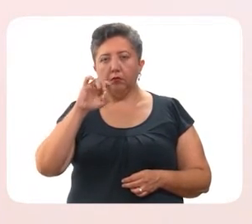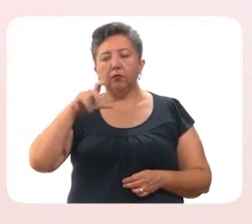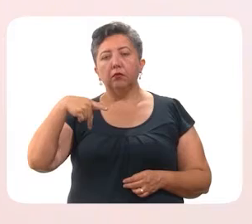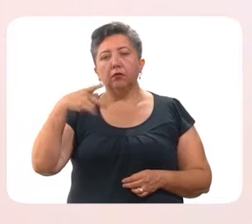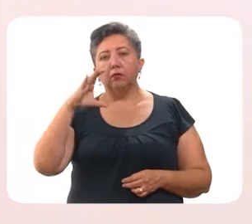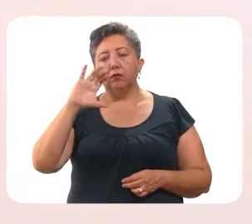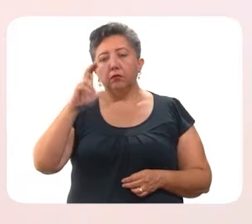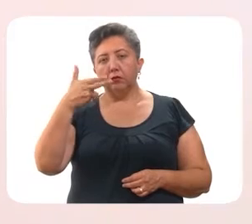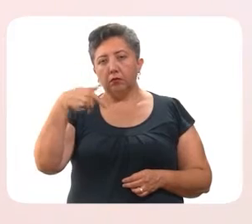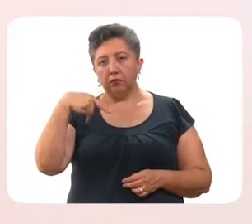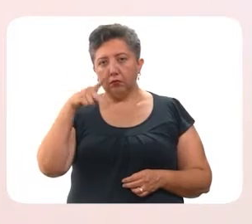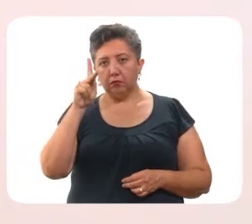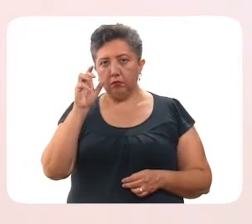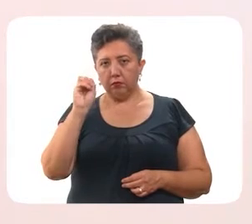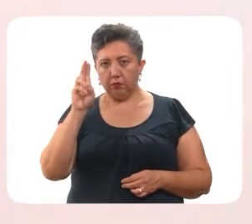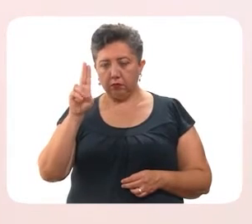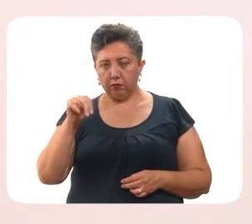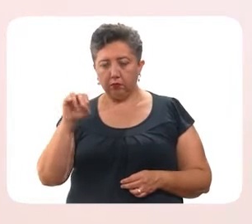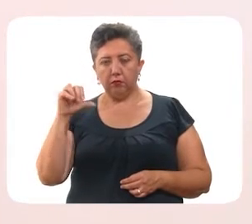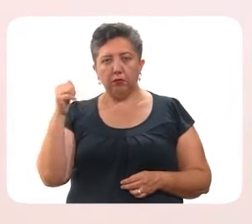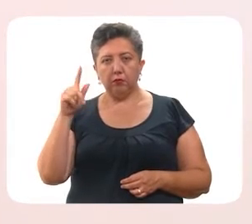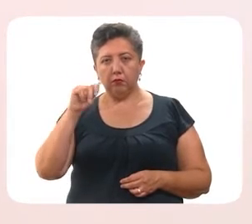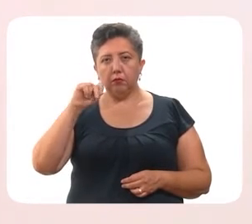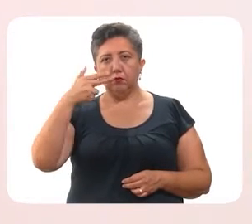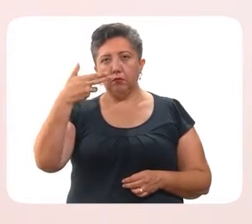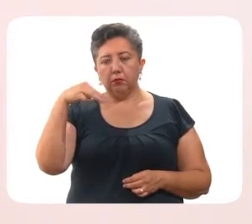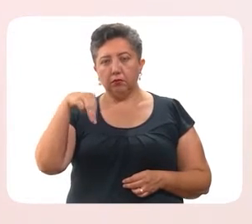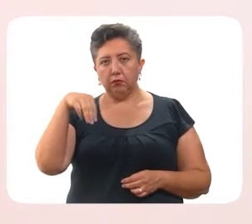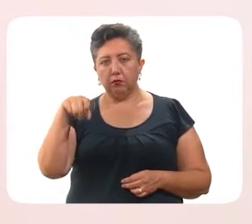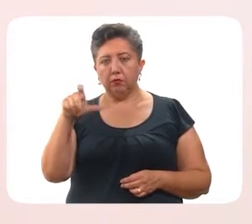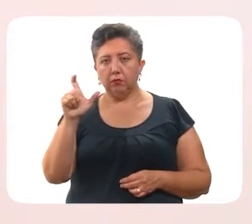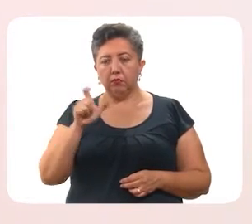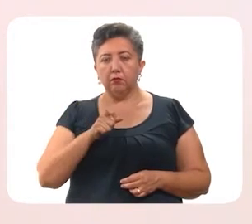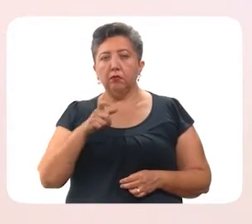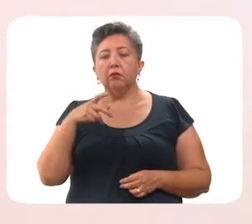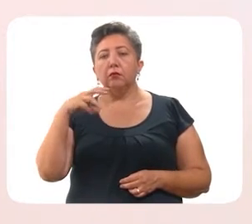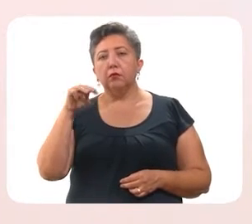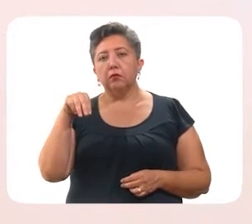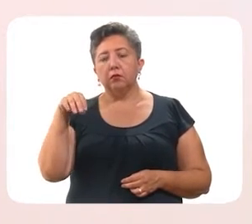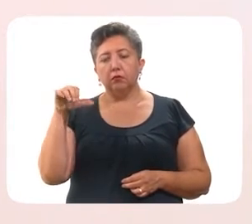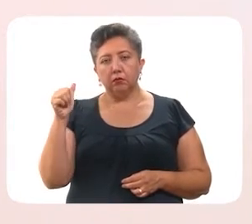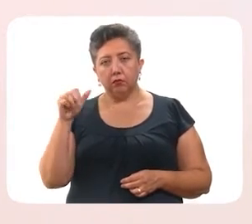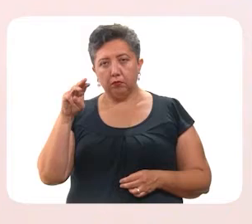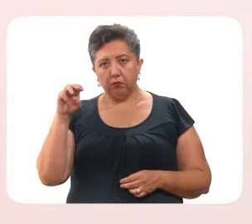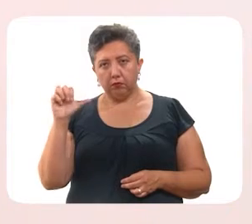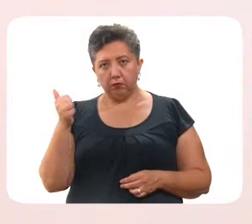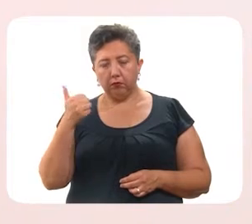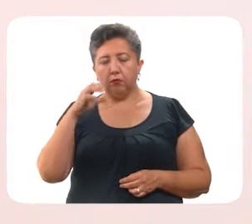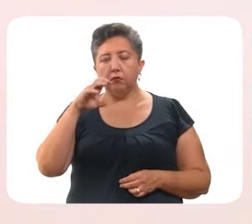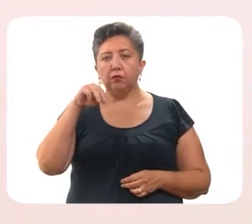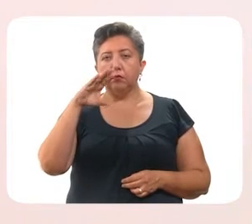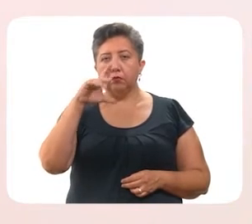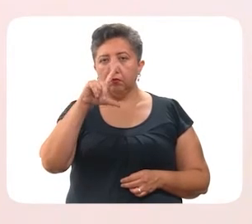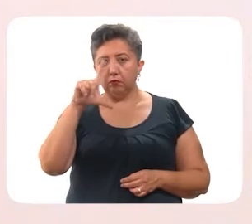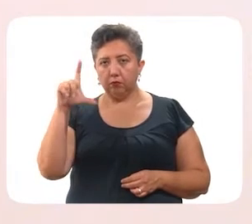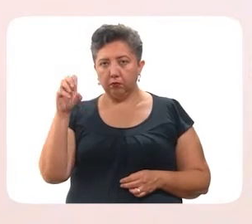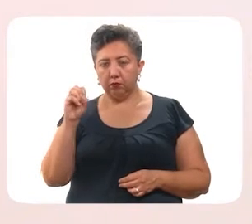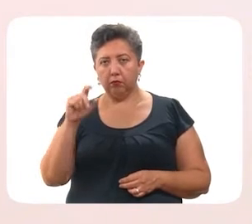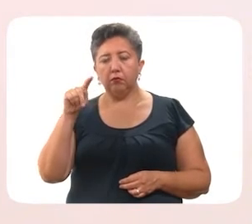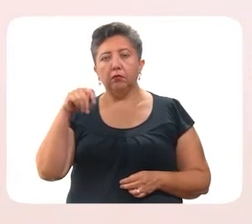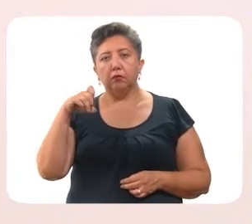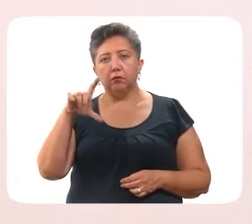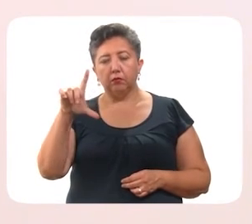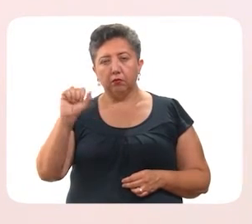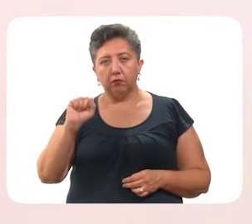le vacunau, kujaraltio, kashi, katsabak, tio, kamul meyhanako, yetelka, takpahako, telu kalanil, uttox, olalo, yetel, uidlak, yetmakilo.